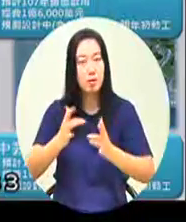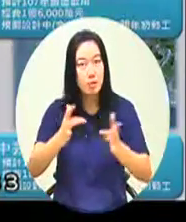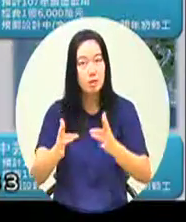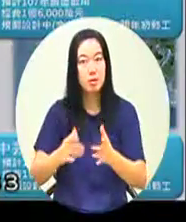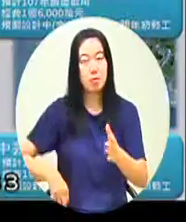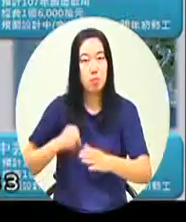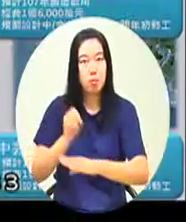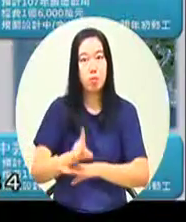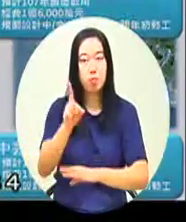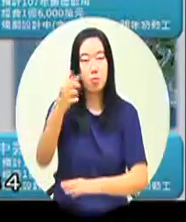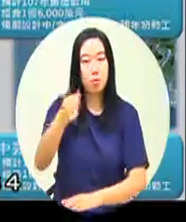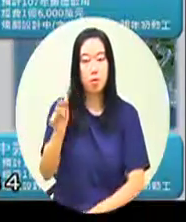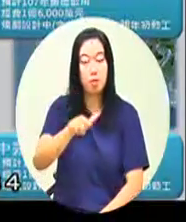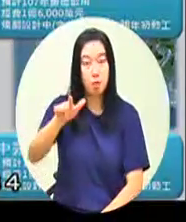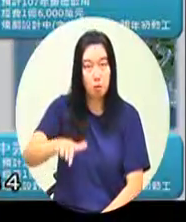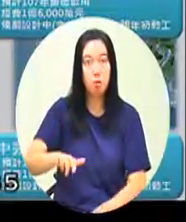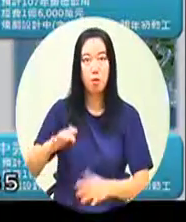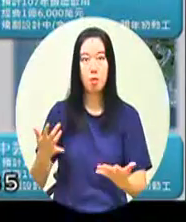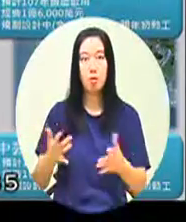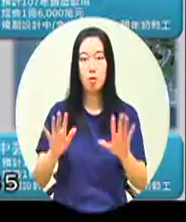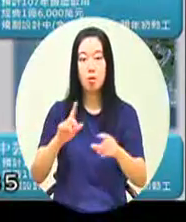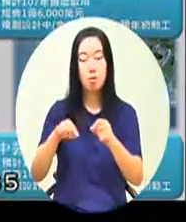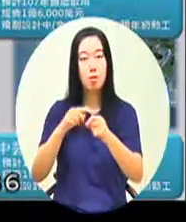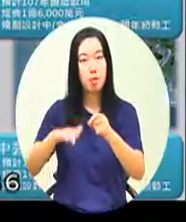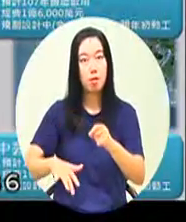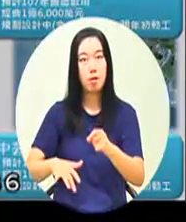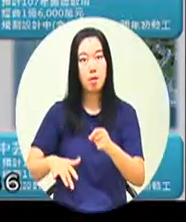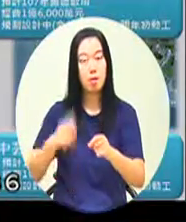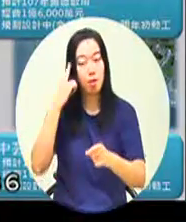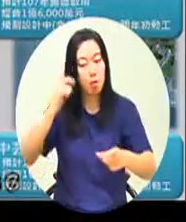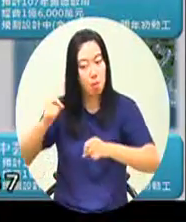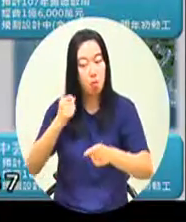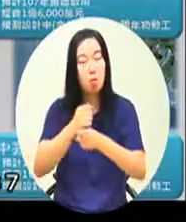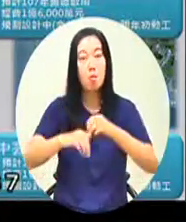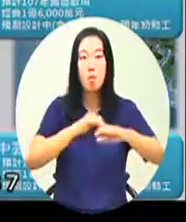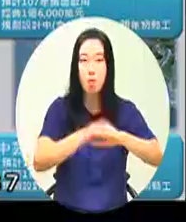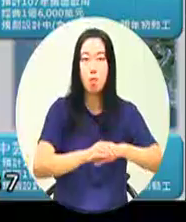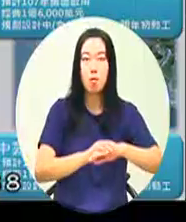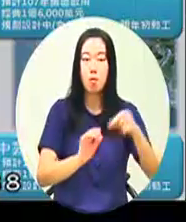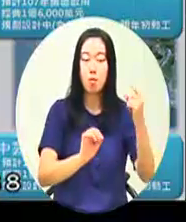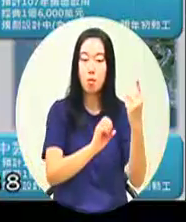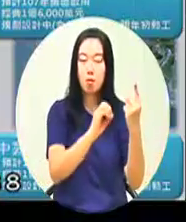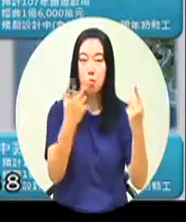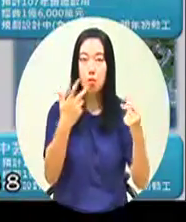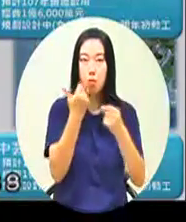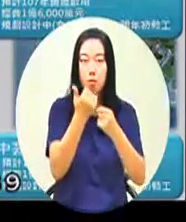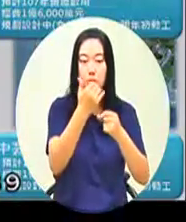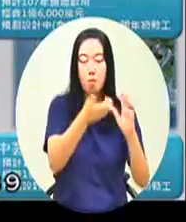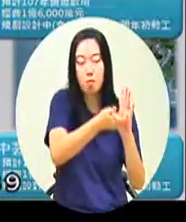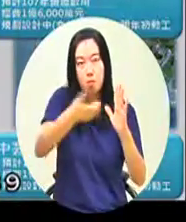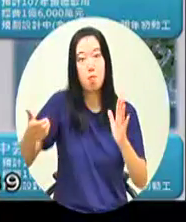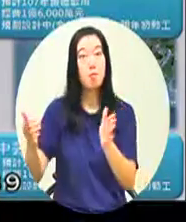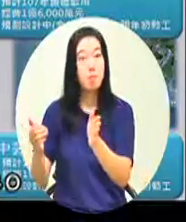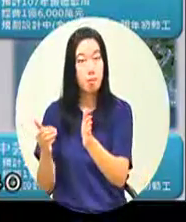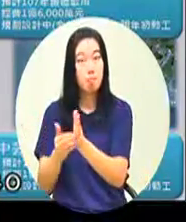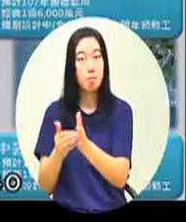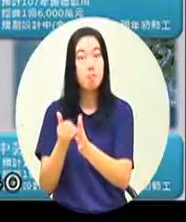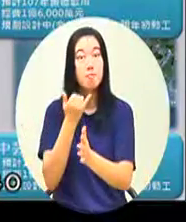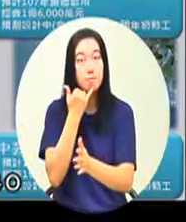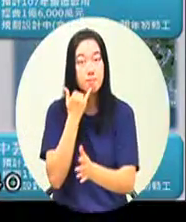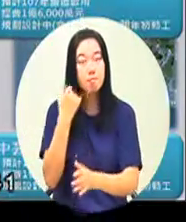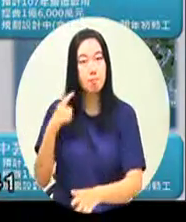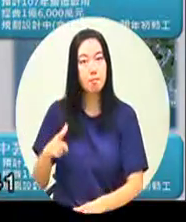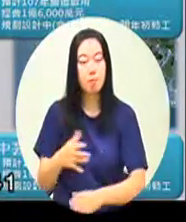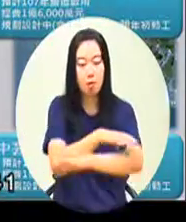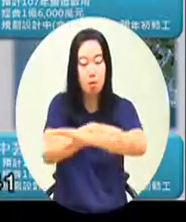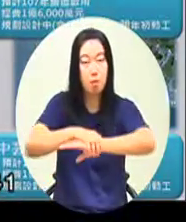1亿6千万，预计在今年完成整个设计，在107年能够搬迁来启用。那针对凌云中云渔港东防波堤